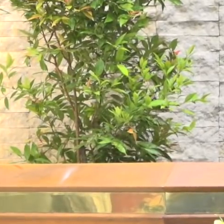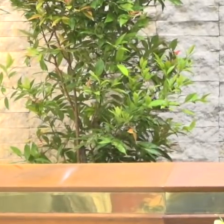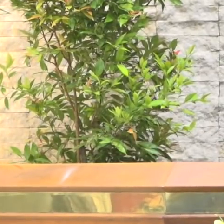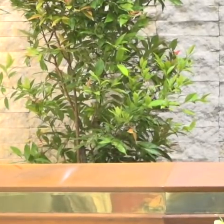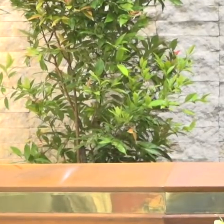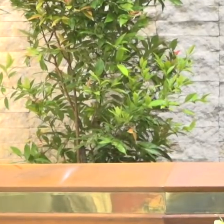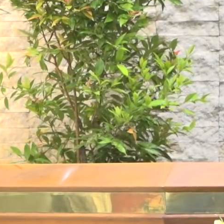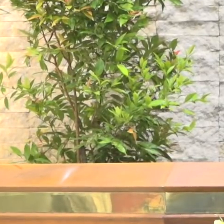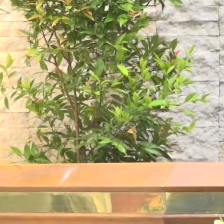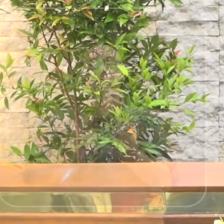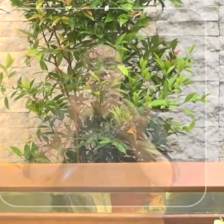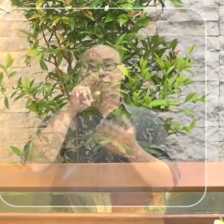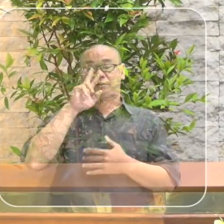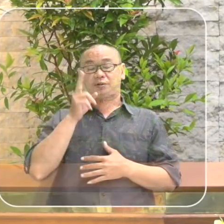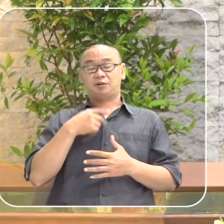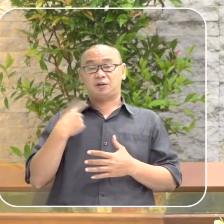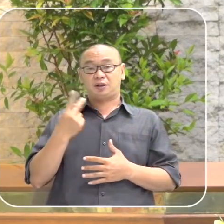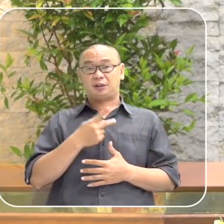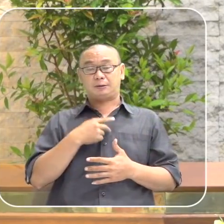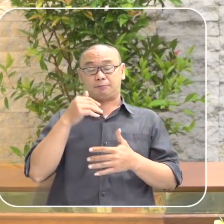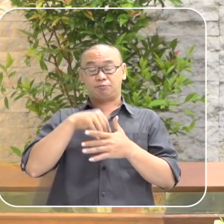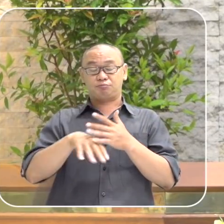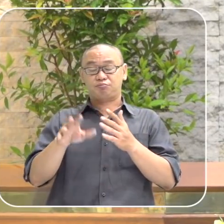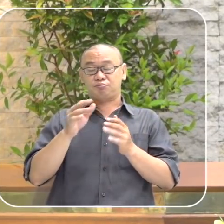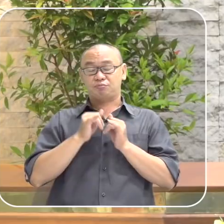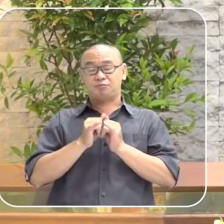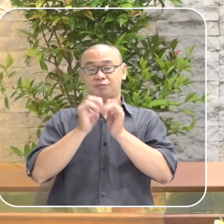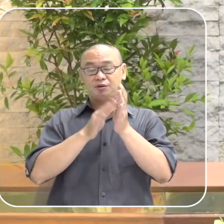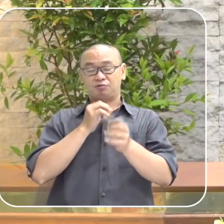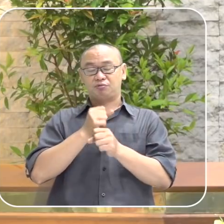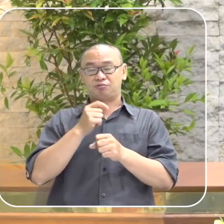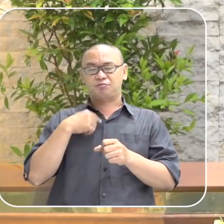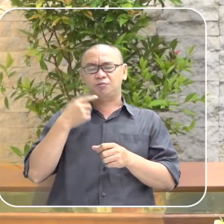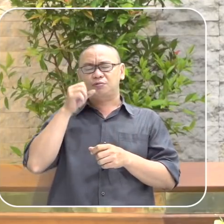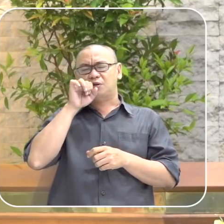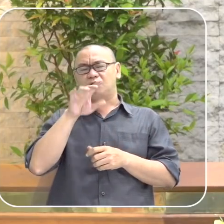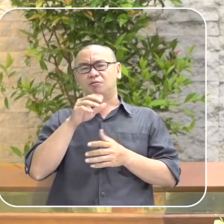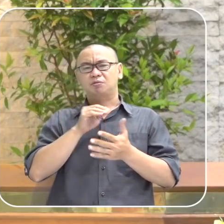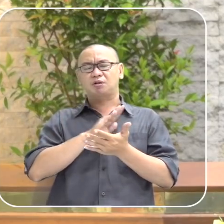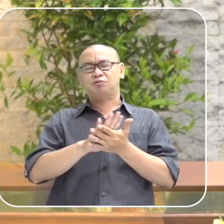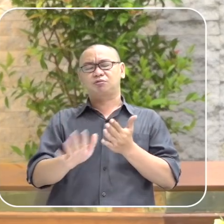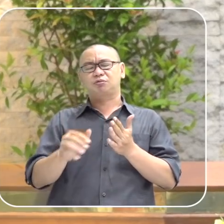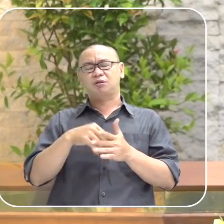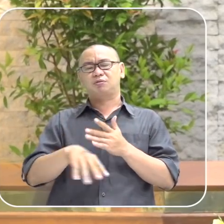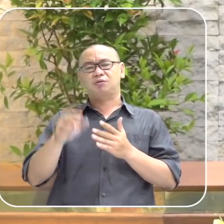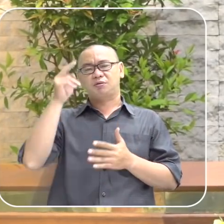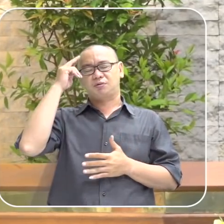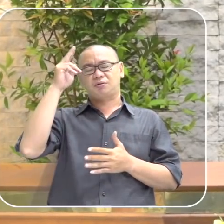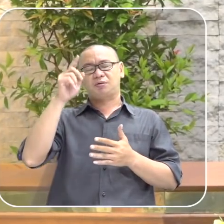Mari saudara, kita memasuki ibadah minggu ini dengan pengakuan bahwa ibadah kita berlangsung dalam nama Allah Bapa, Anak, dan Roh